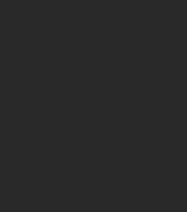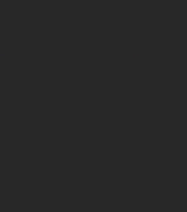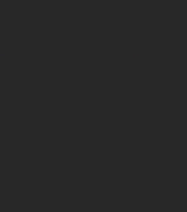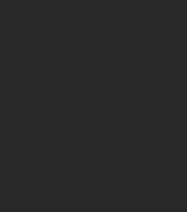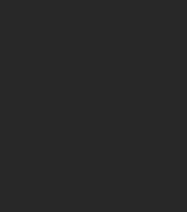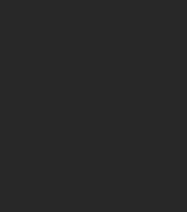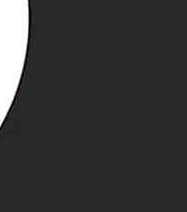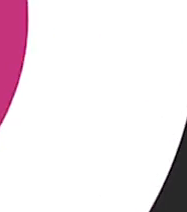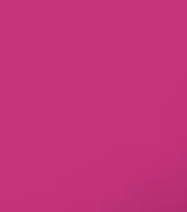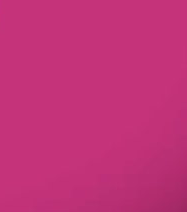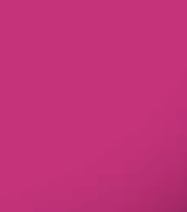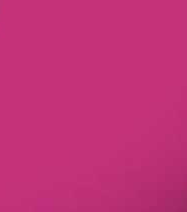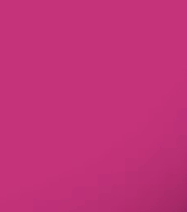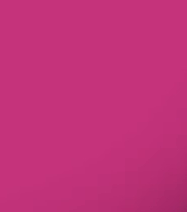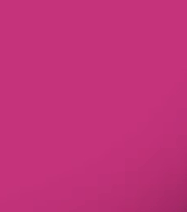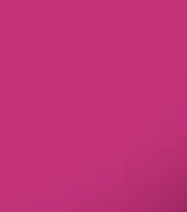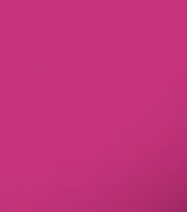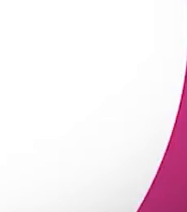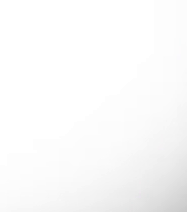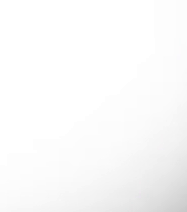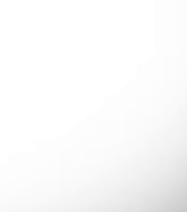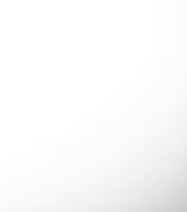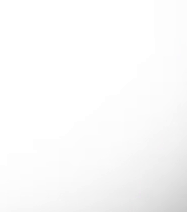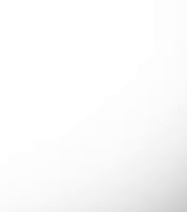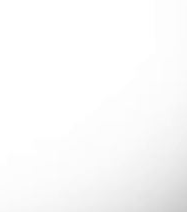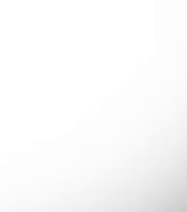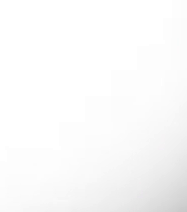Re, viss ēters ir te!